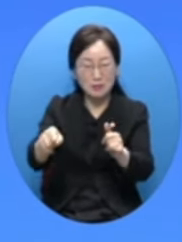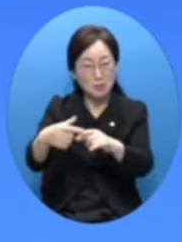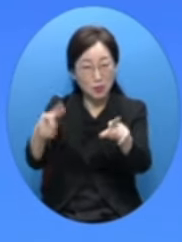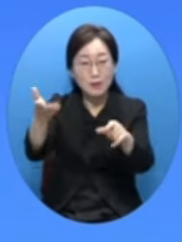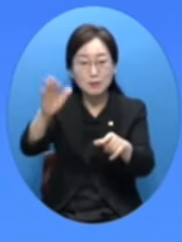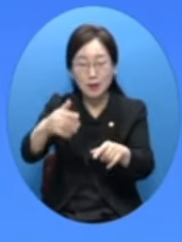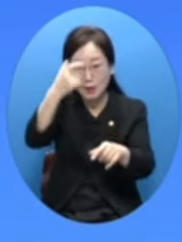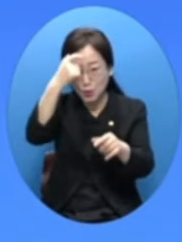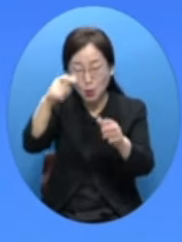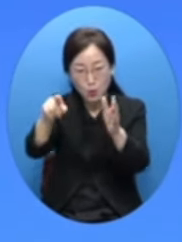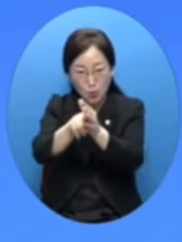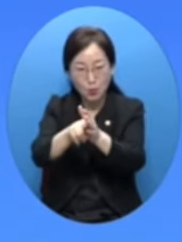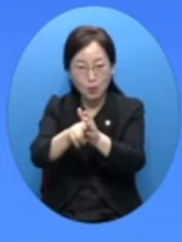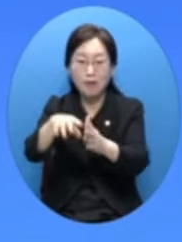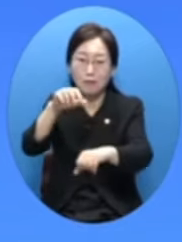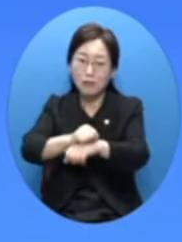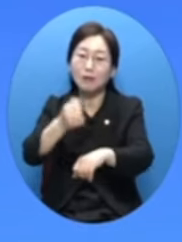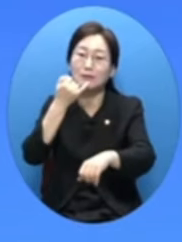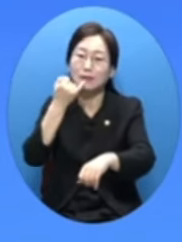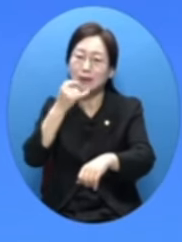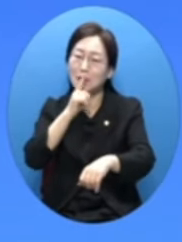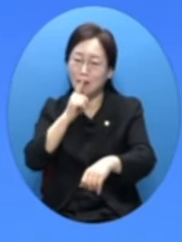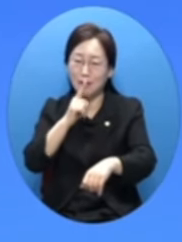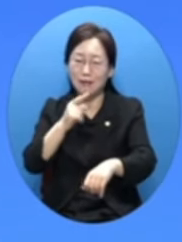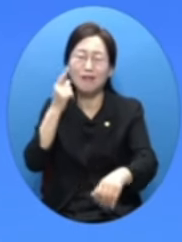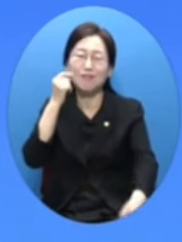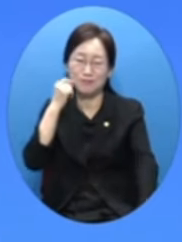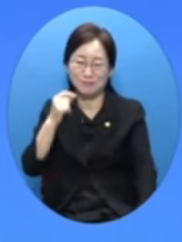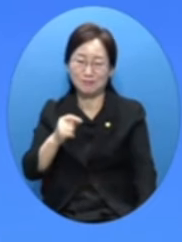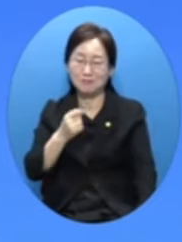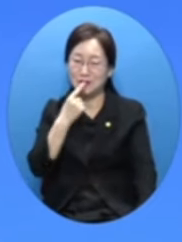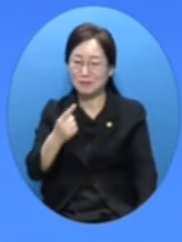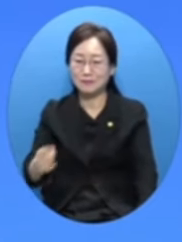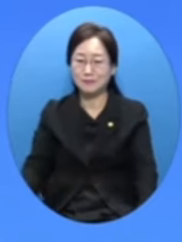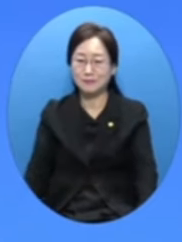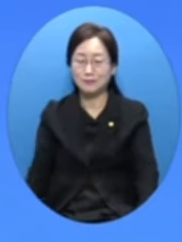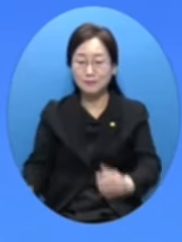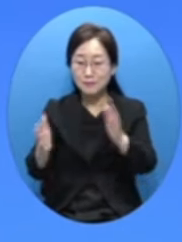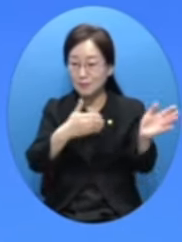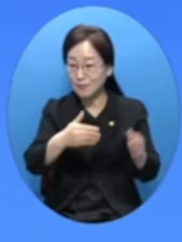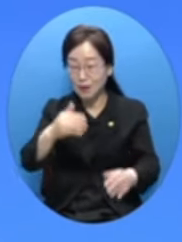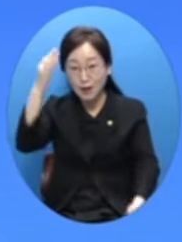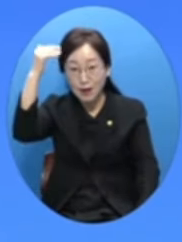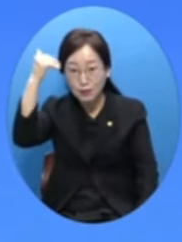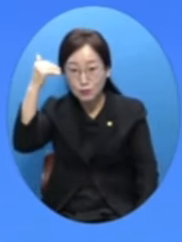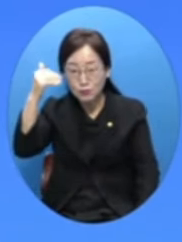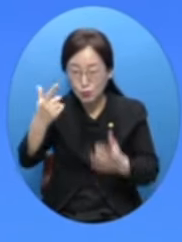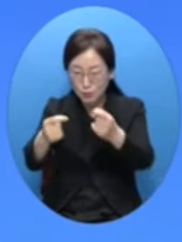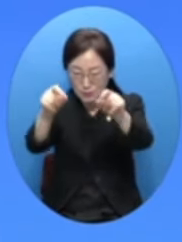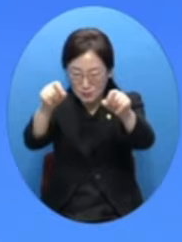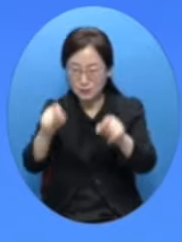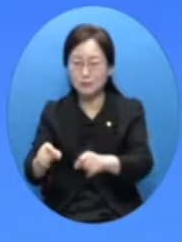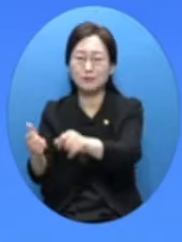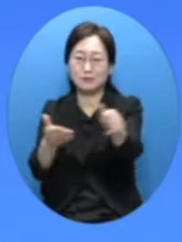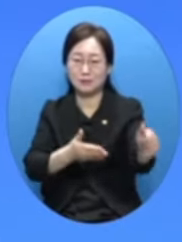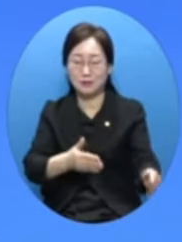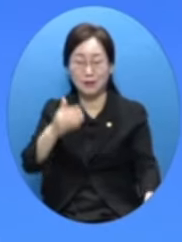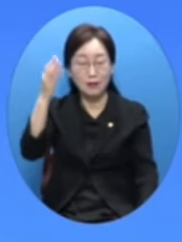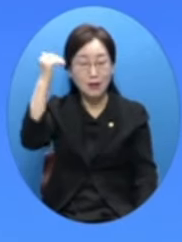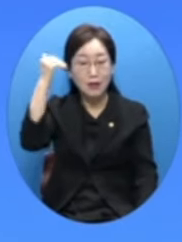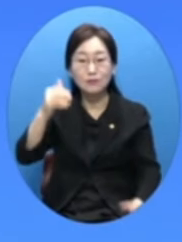참 모순적인 일이 바로 우리 이웃나라에 있는데, 우리 대한민국이 그렇게 변화되기를 바랍니다. 우리